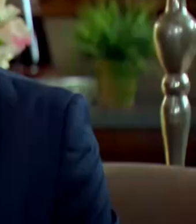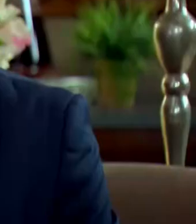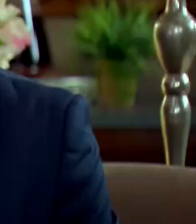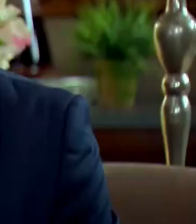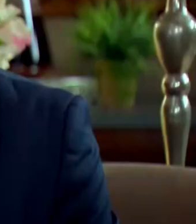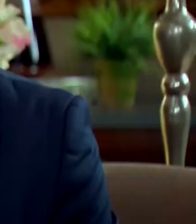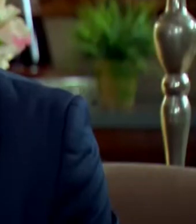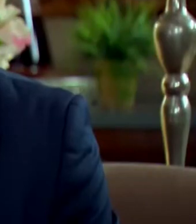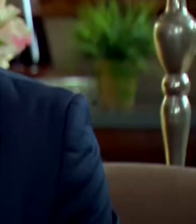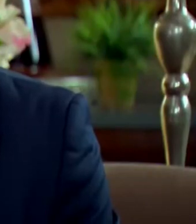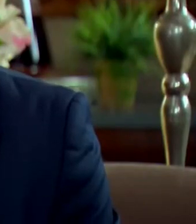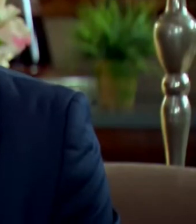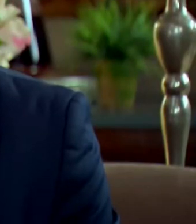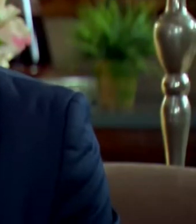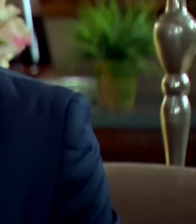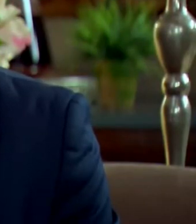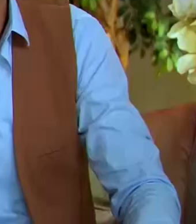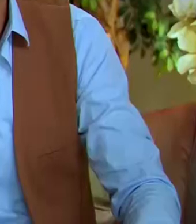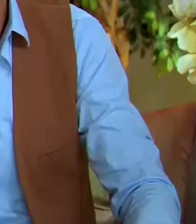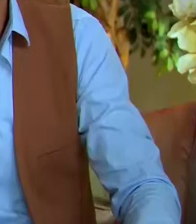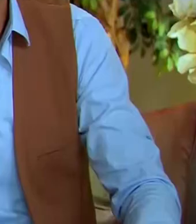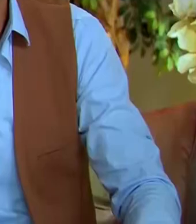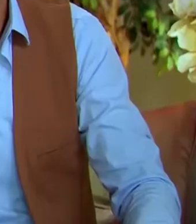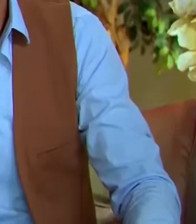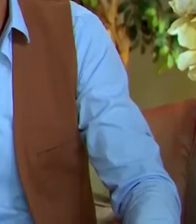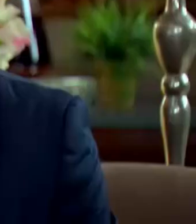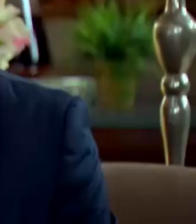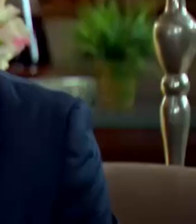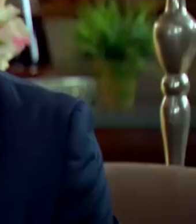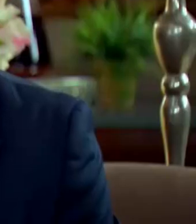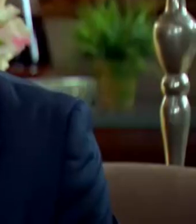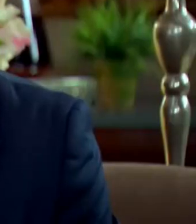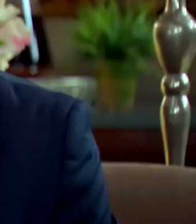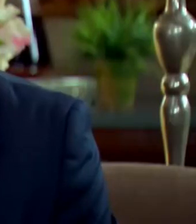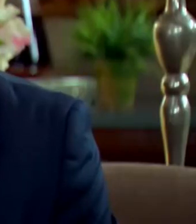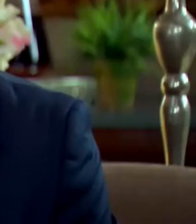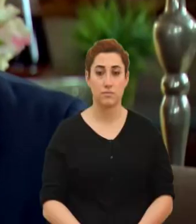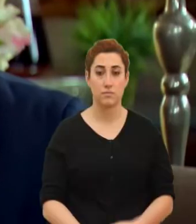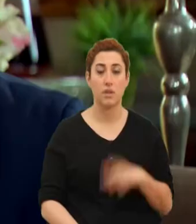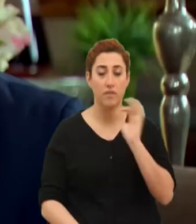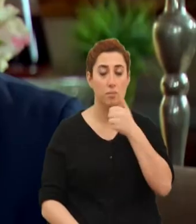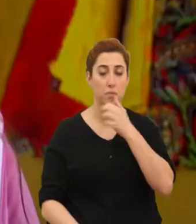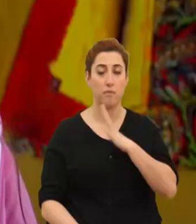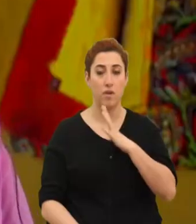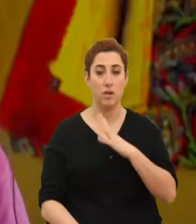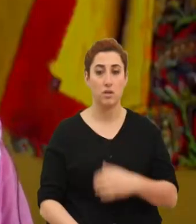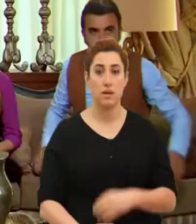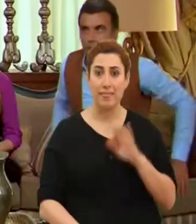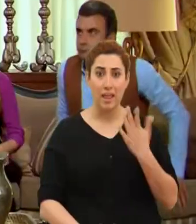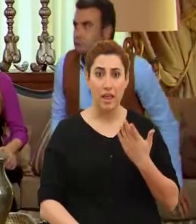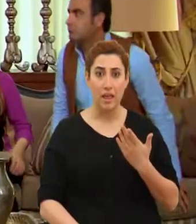gözlerle kendisine bakan Biricik'e baktı önce, sonra karşısına dizilmiş aileye. Evet baba, var.